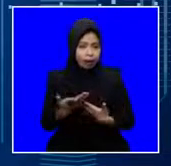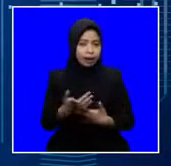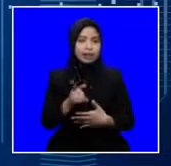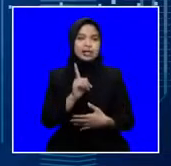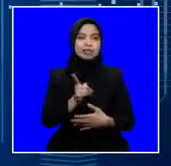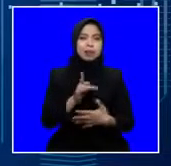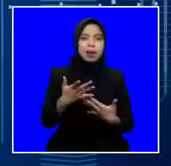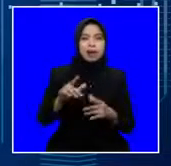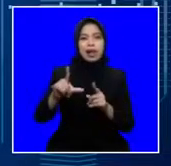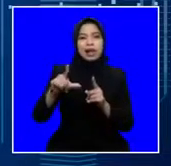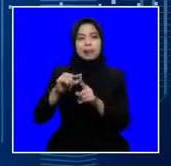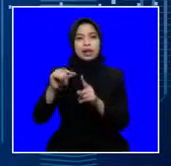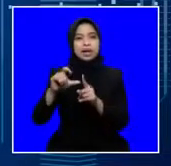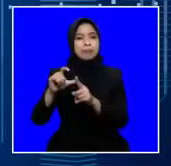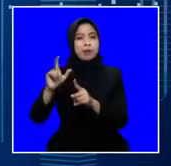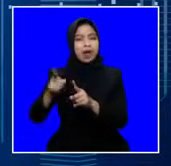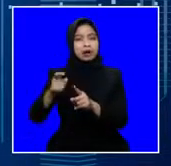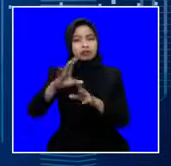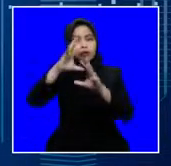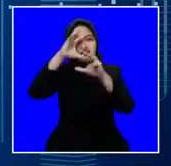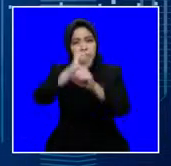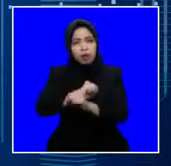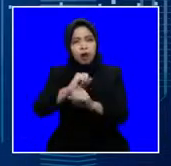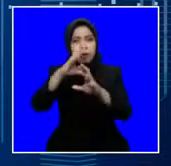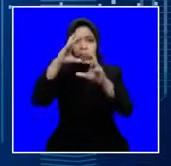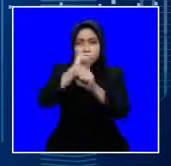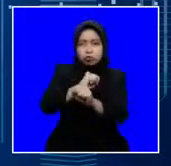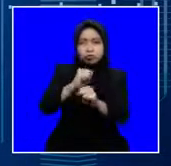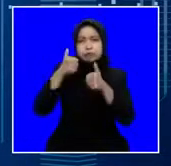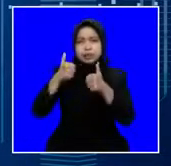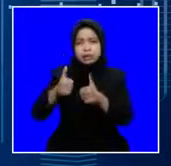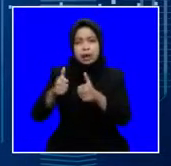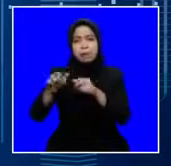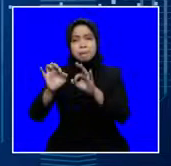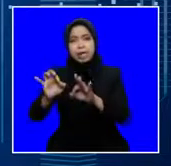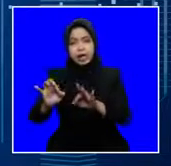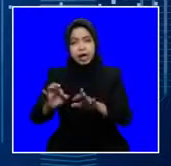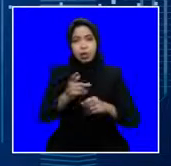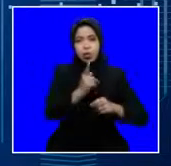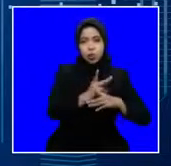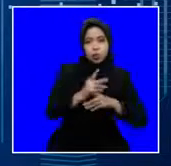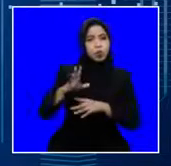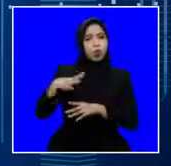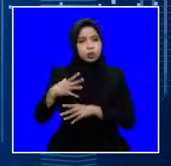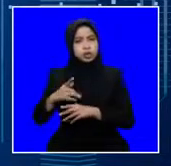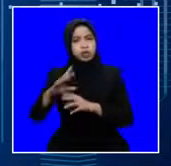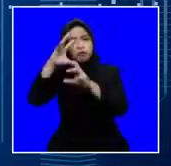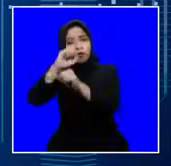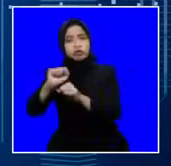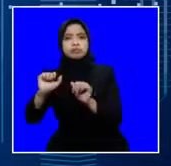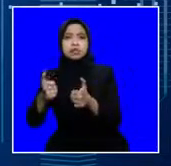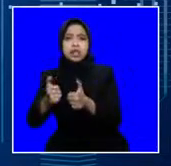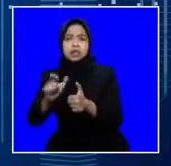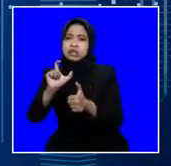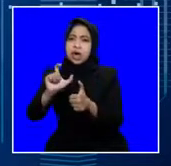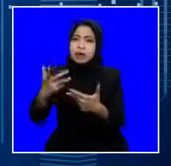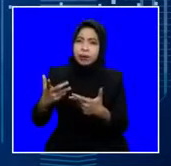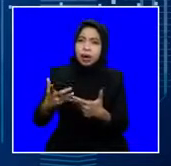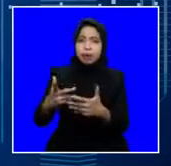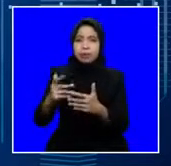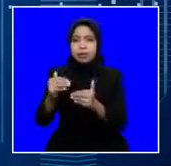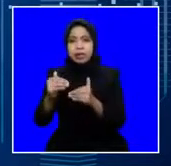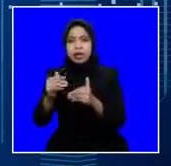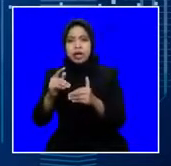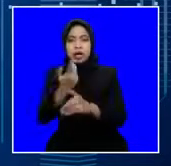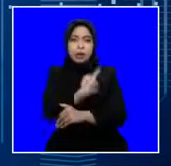menurut kami LPDP ini harus juga fokus terhadap pendidikan si pendidik, guru dan dosen. Untuk meningkatkan, mengupgrade